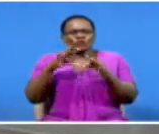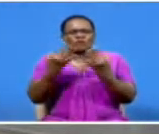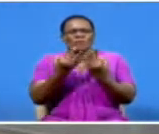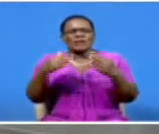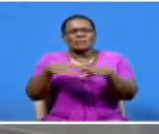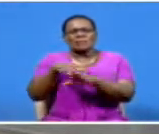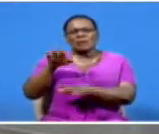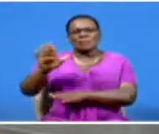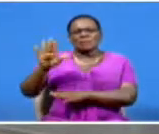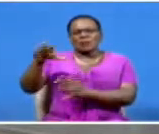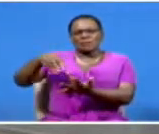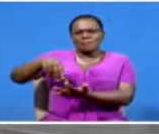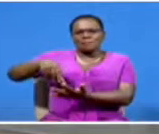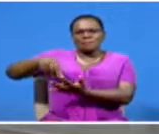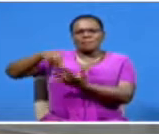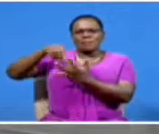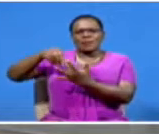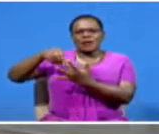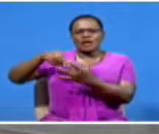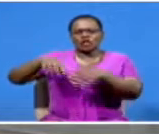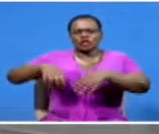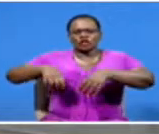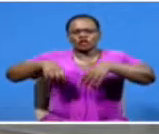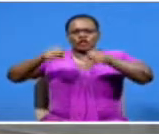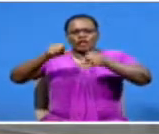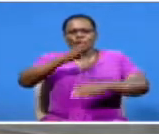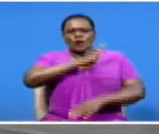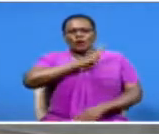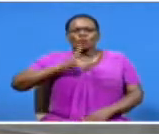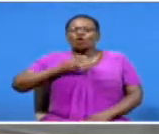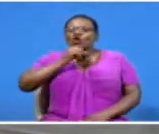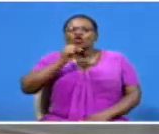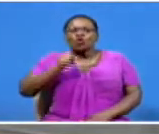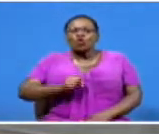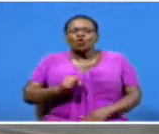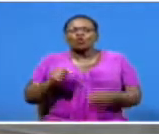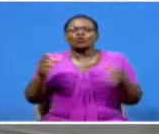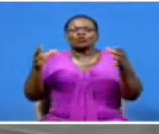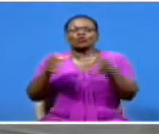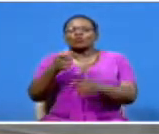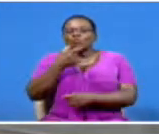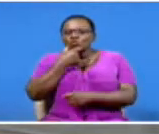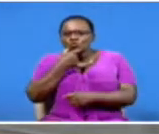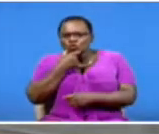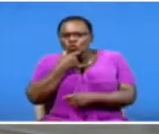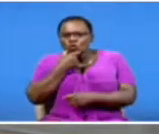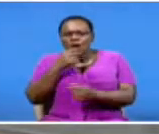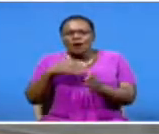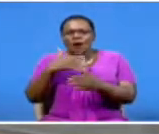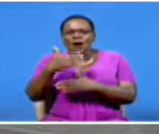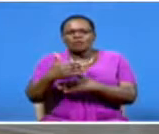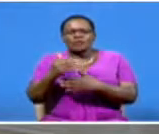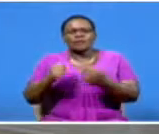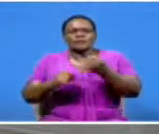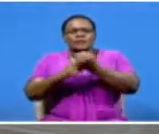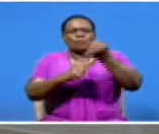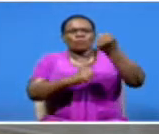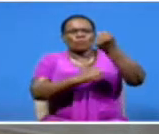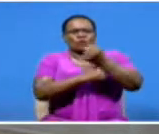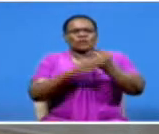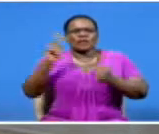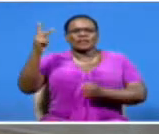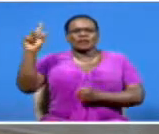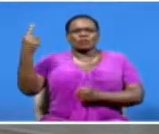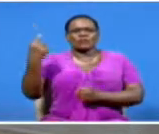Oginga Odinga kuchaguliwa kama mwenyekiti wa baraza la wazee wa jamii ya Luo. Haya kijiri baada ya wafuasi wa viongozi wa Kenya